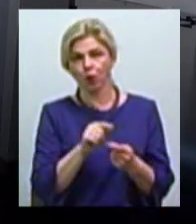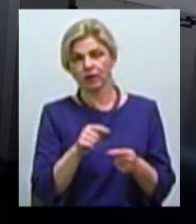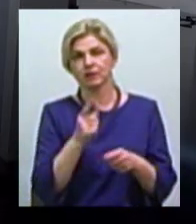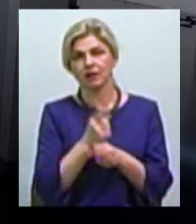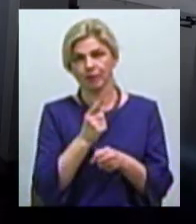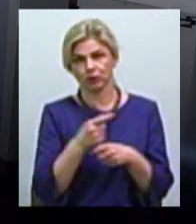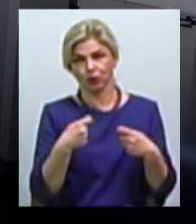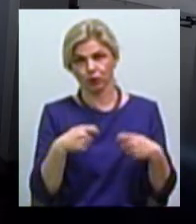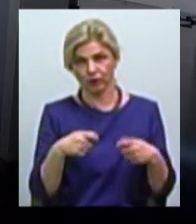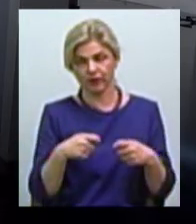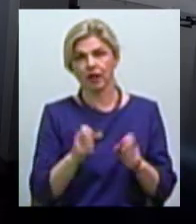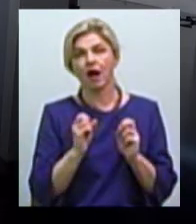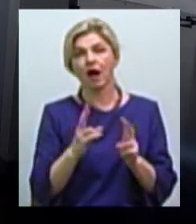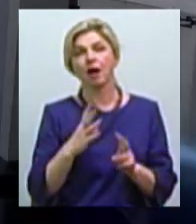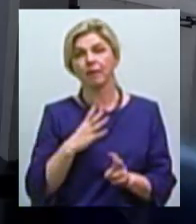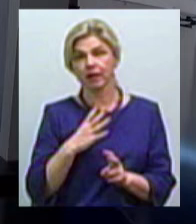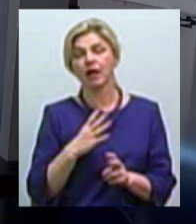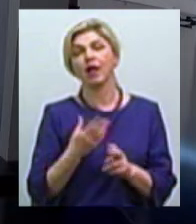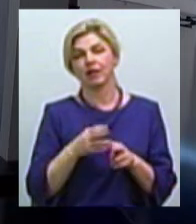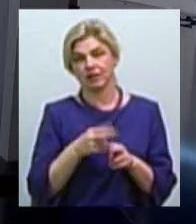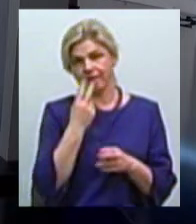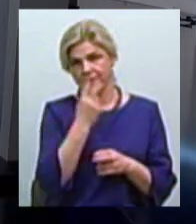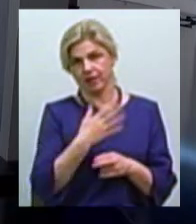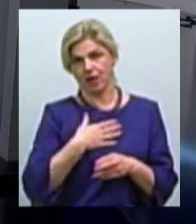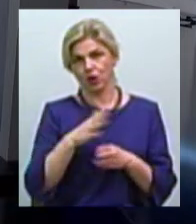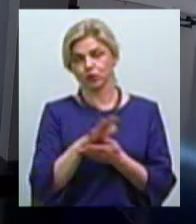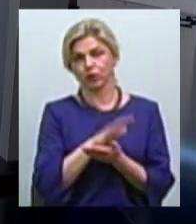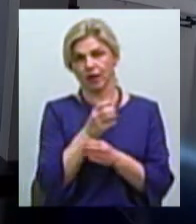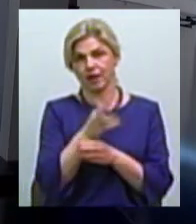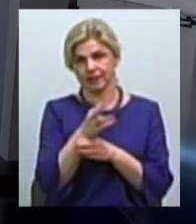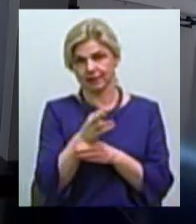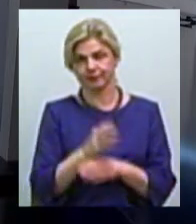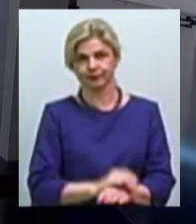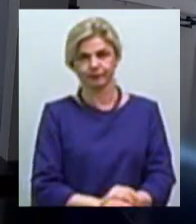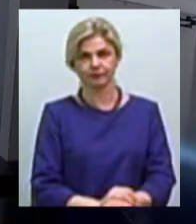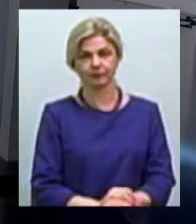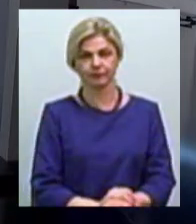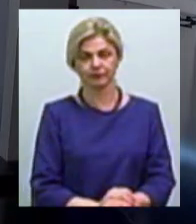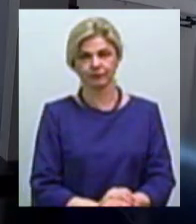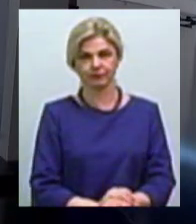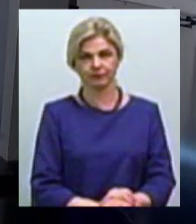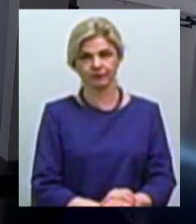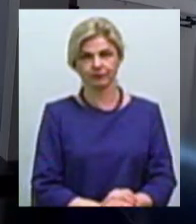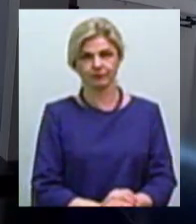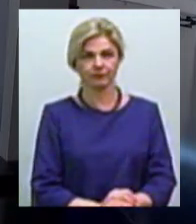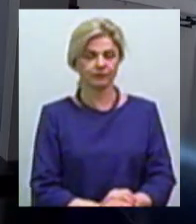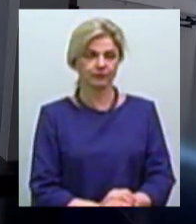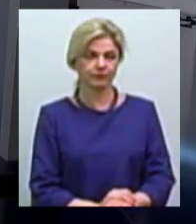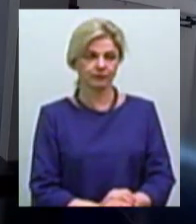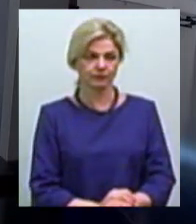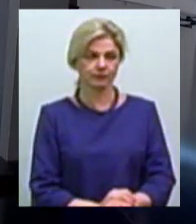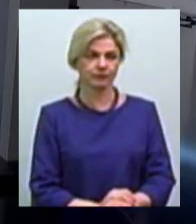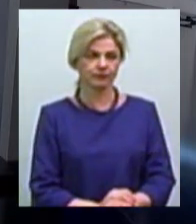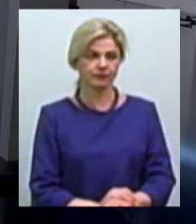торгівлі. Як це відбувалось, бачили кореспонденти Суспільного Валентина Гурова та Юлія Філімон. Давайте побачимо і